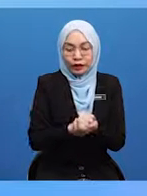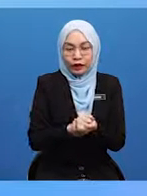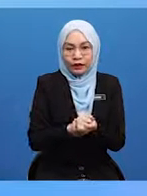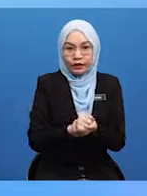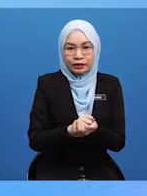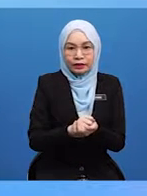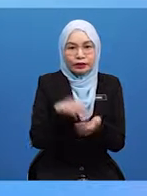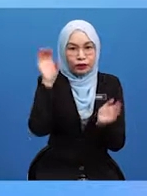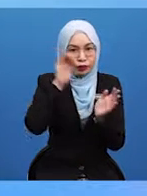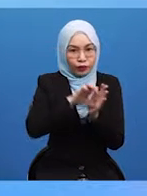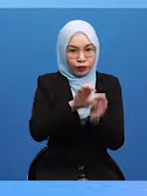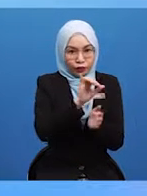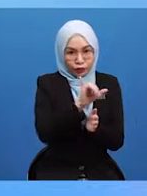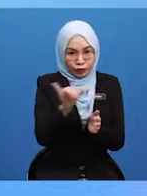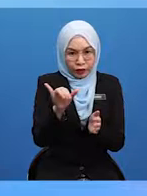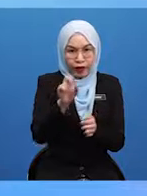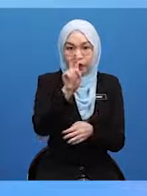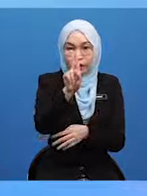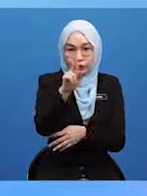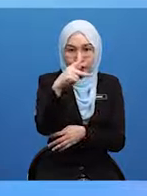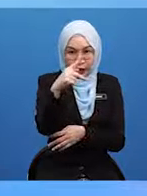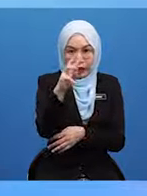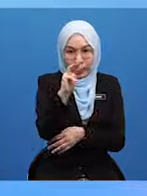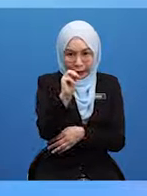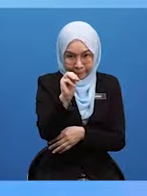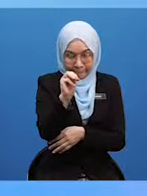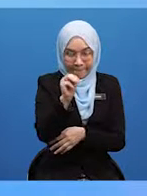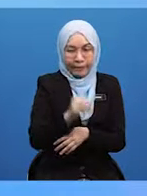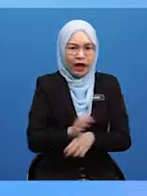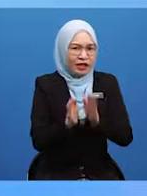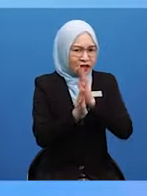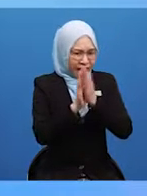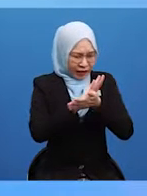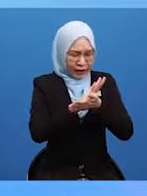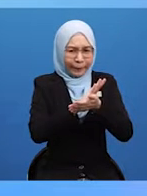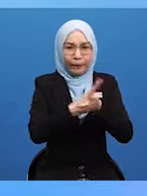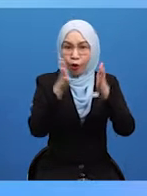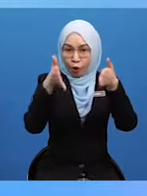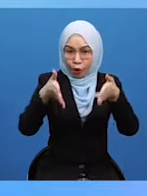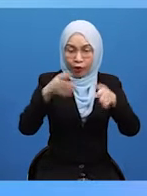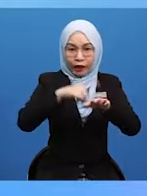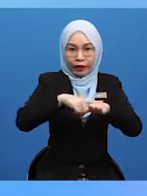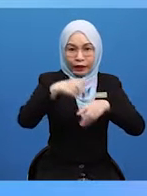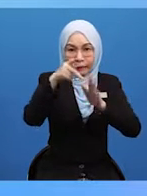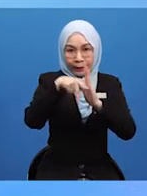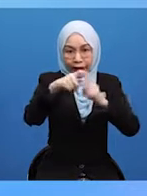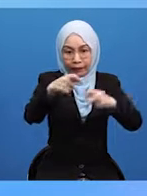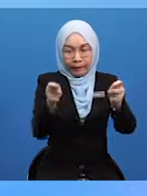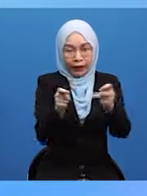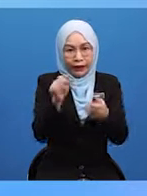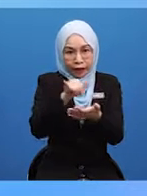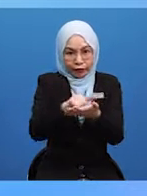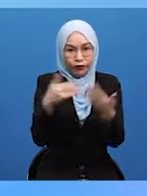seperti Universiti Kebangsaan Malaysia atau UKM. Bandar satelit